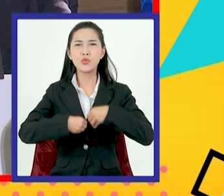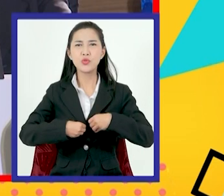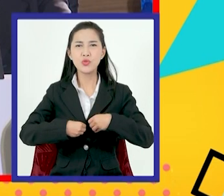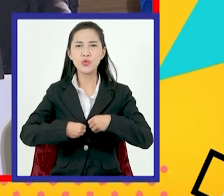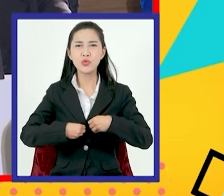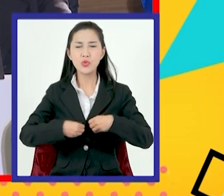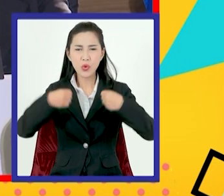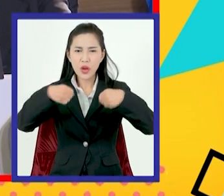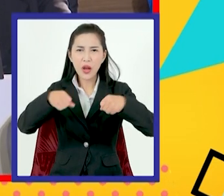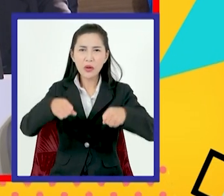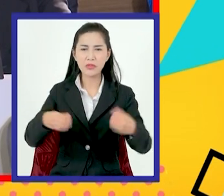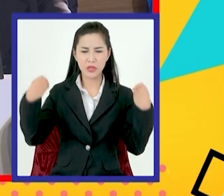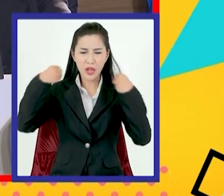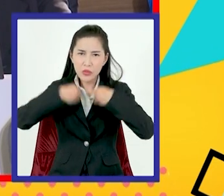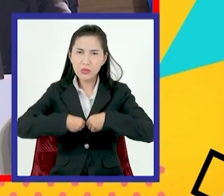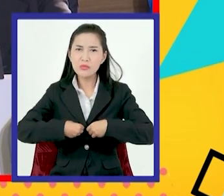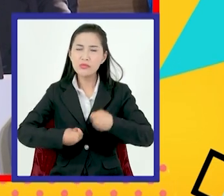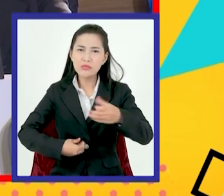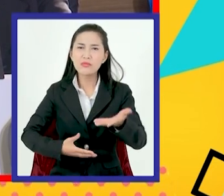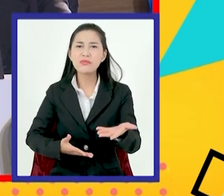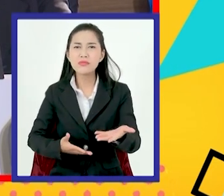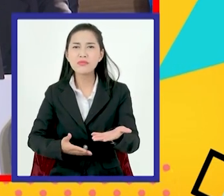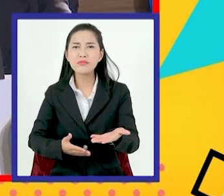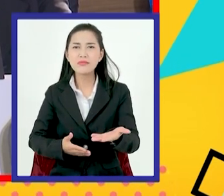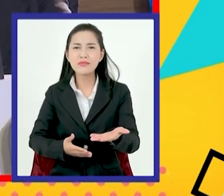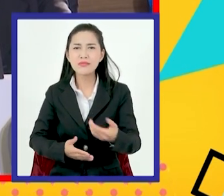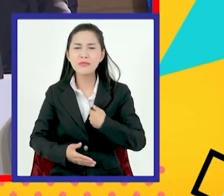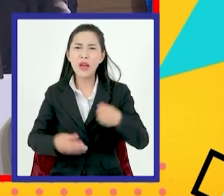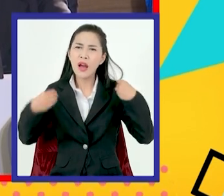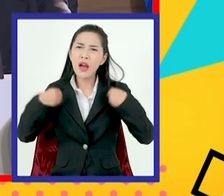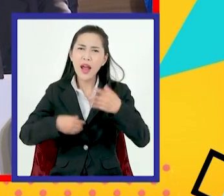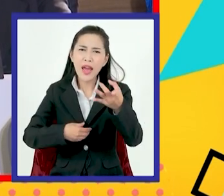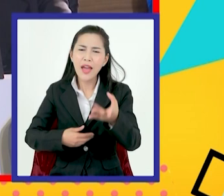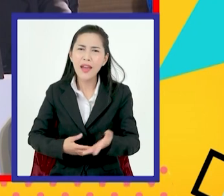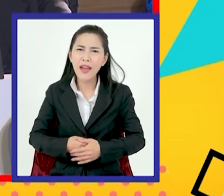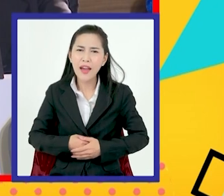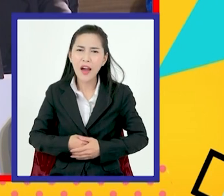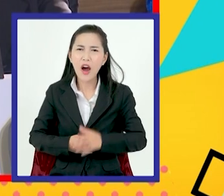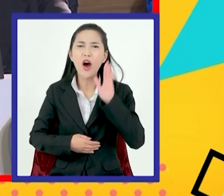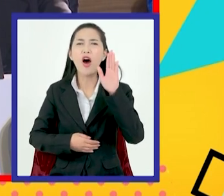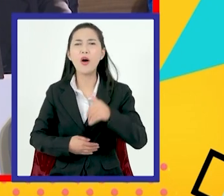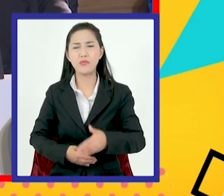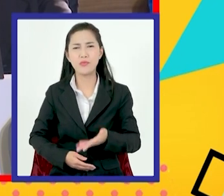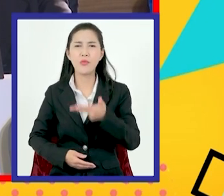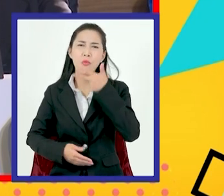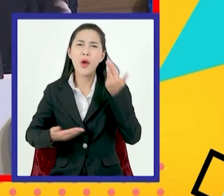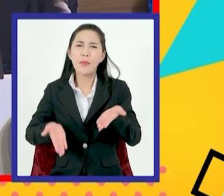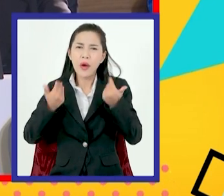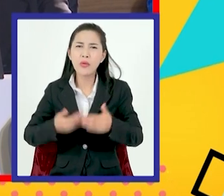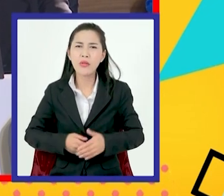ว่าแต่งเข้ามาได้ยังไงเป็นไรเดอร์อาจารย์สมชายก็ถามว่าเป็นไรเดอร์อาจารย์สมชายบอกทีก็เป็นเบาหวานด้วย